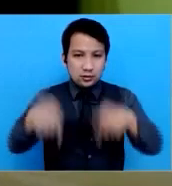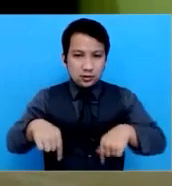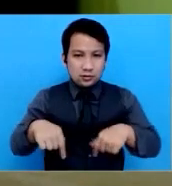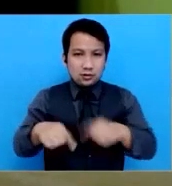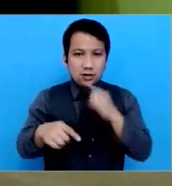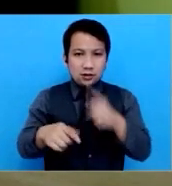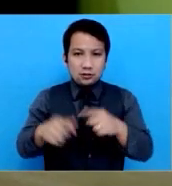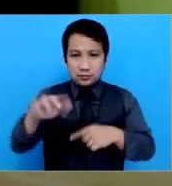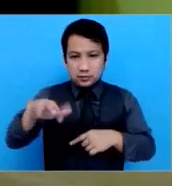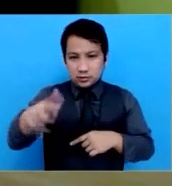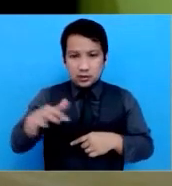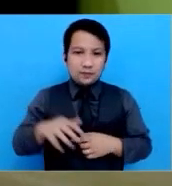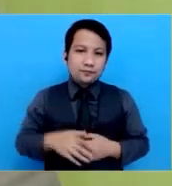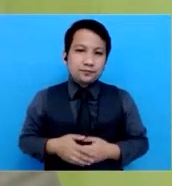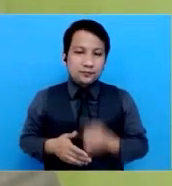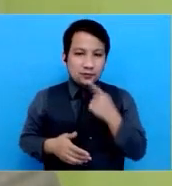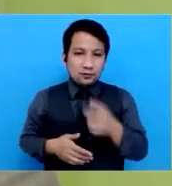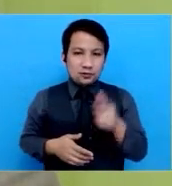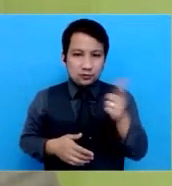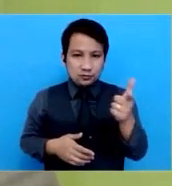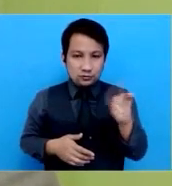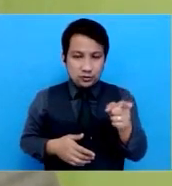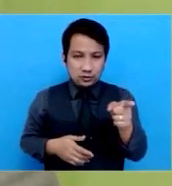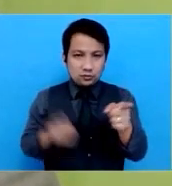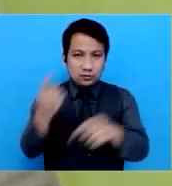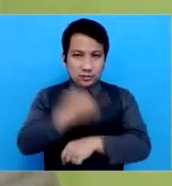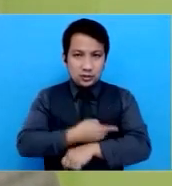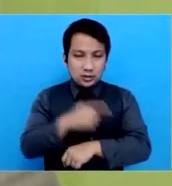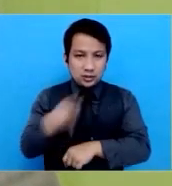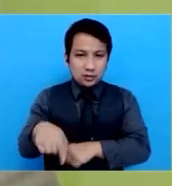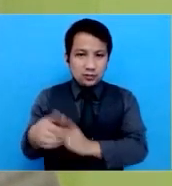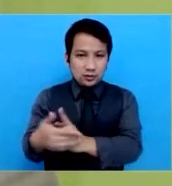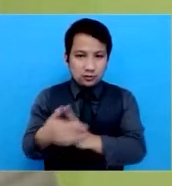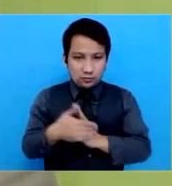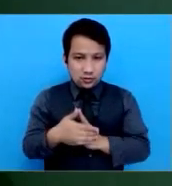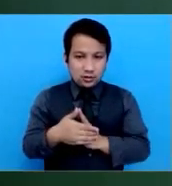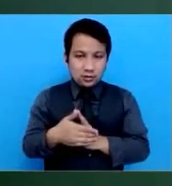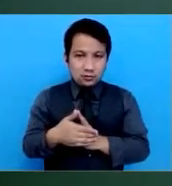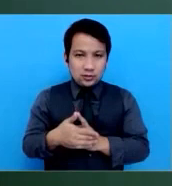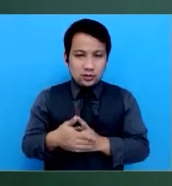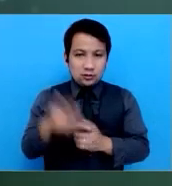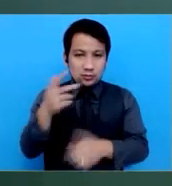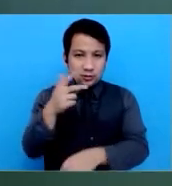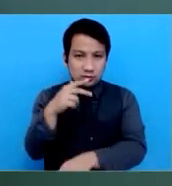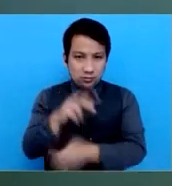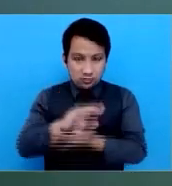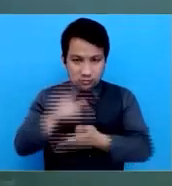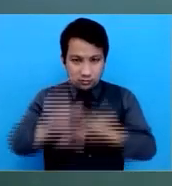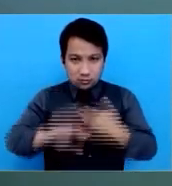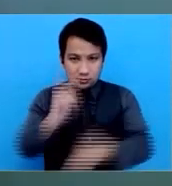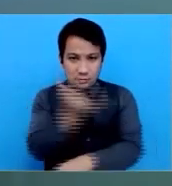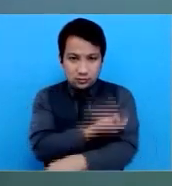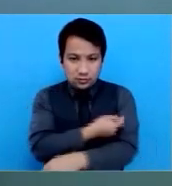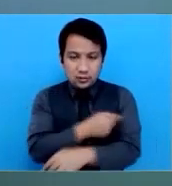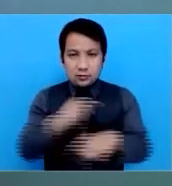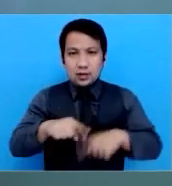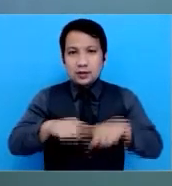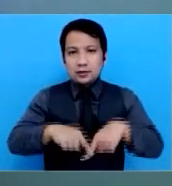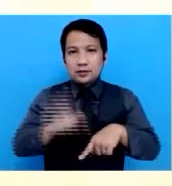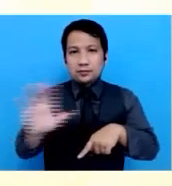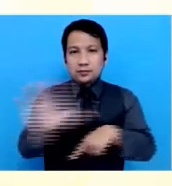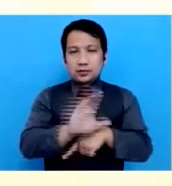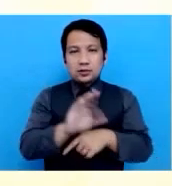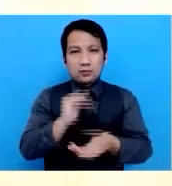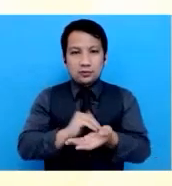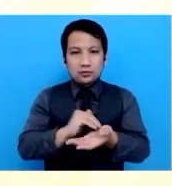critical symptoms, 21 days dapat naka-quarantine, fully vaccinated man o hindi. Pero depende pa rin yan sa doktor